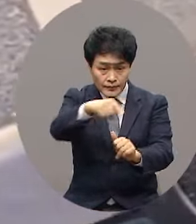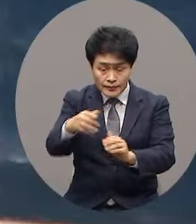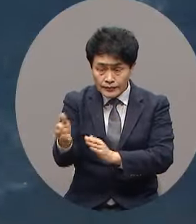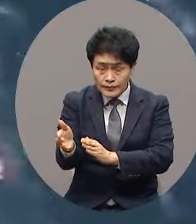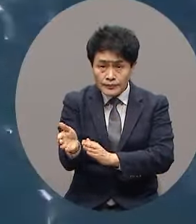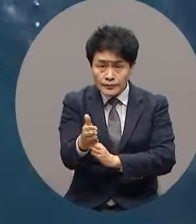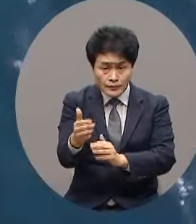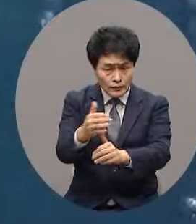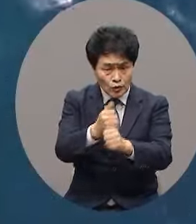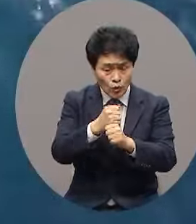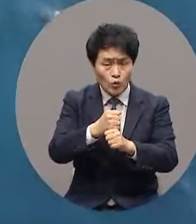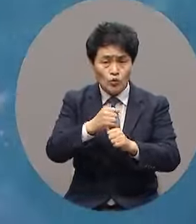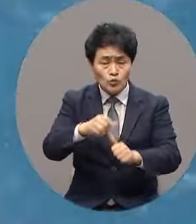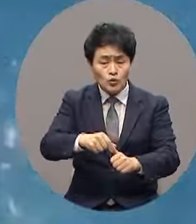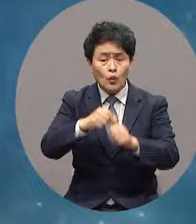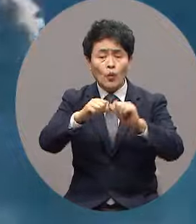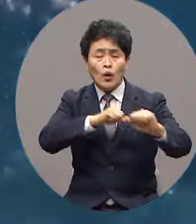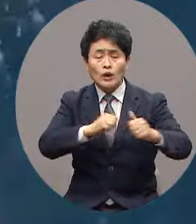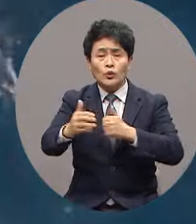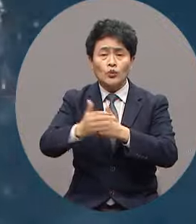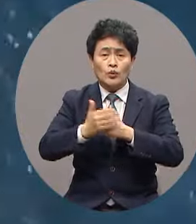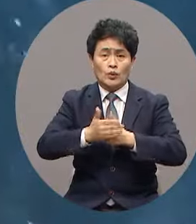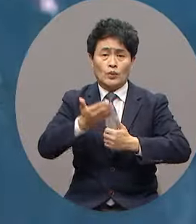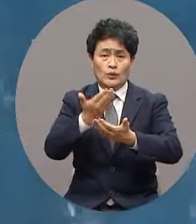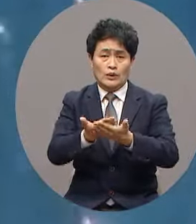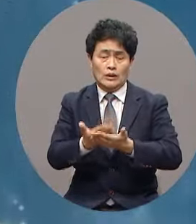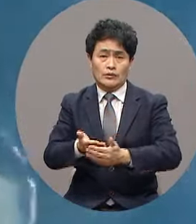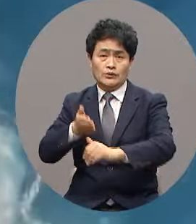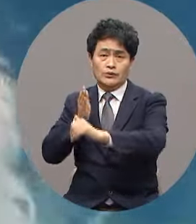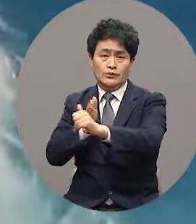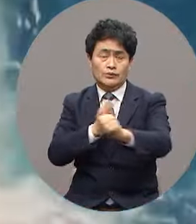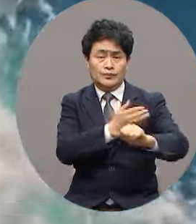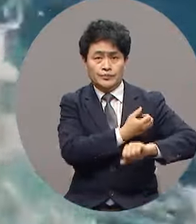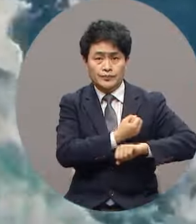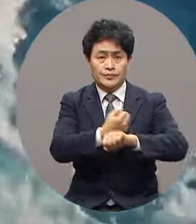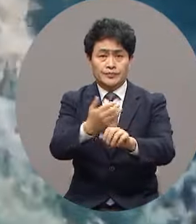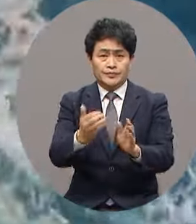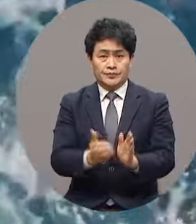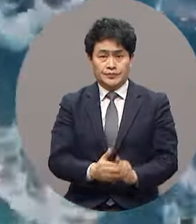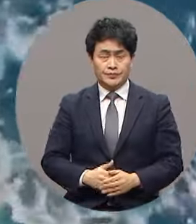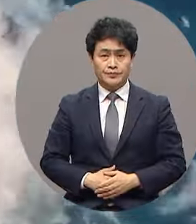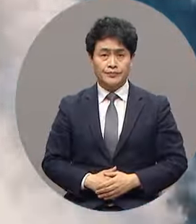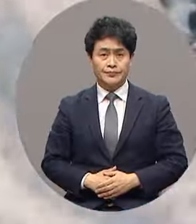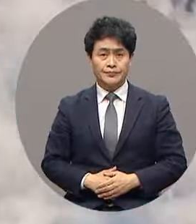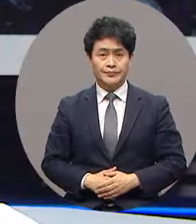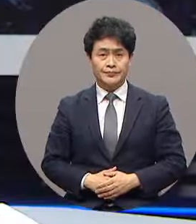어선들에게도 구조 활동에 협조해 줄 것을 요청했습니다. MBC 뉴스 송재원입니다.